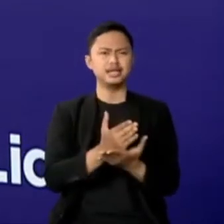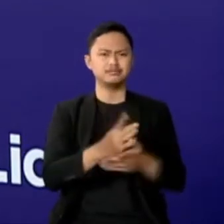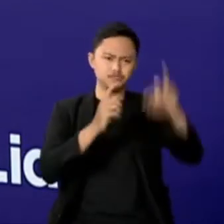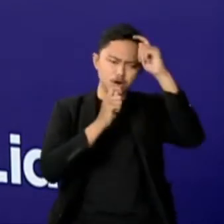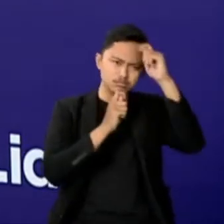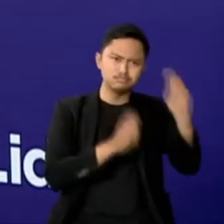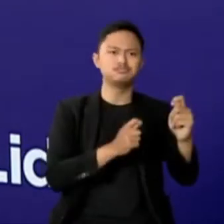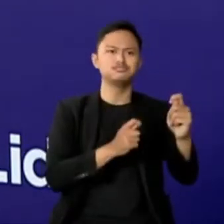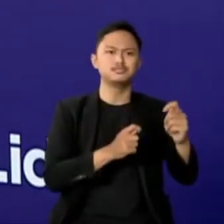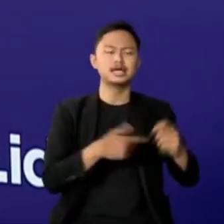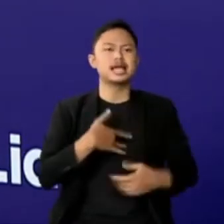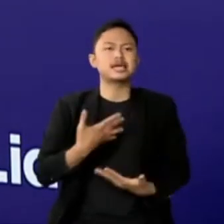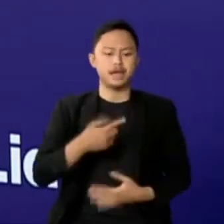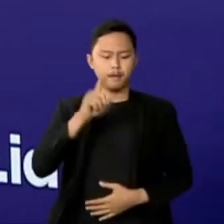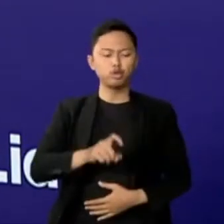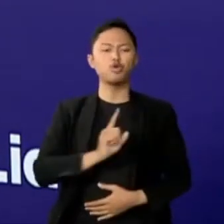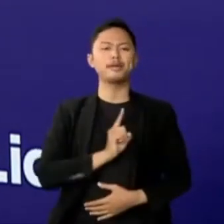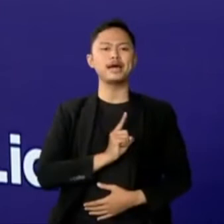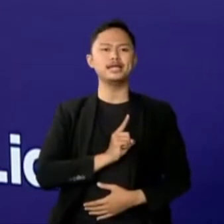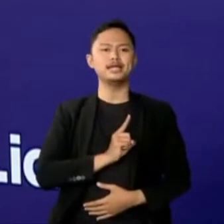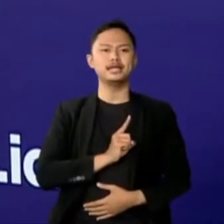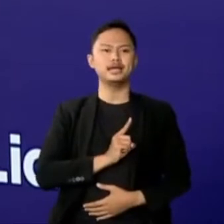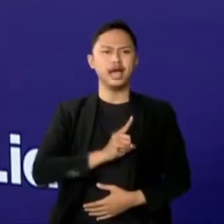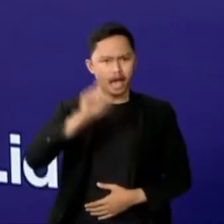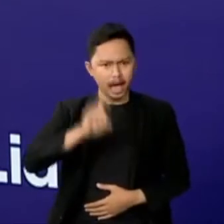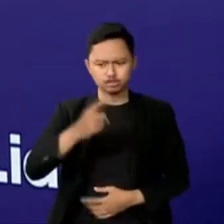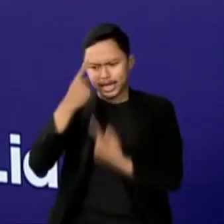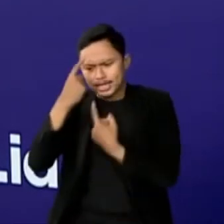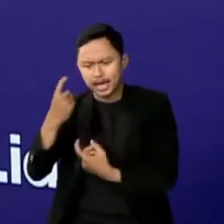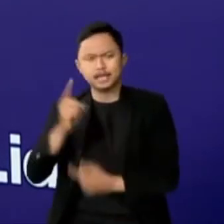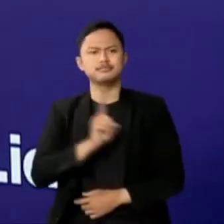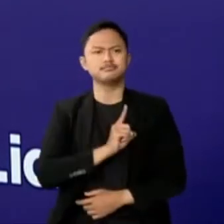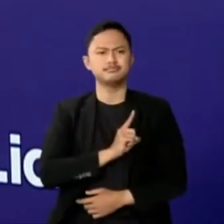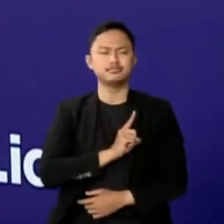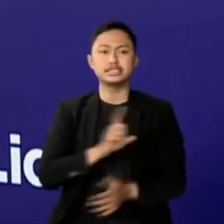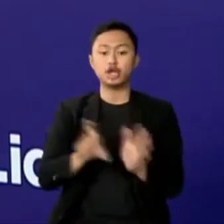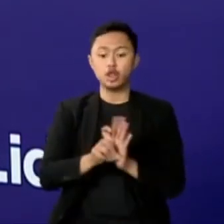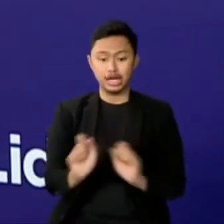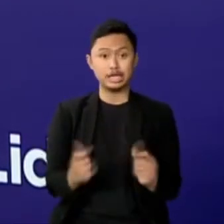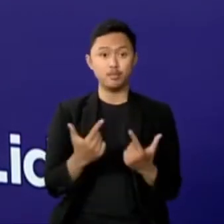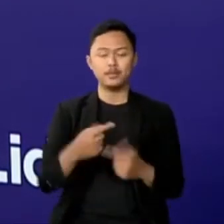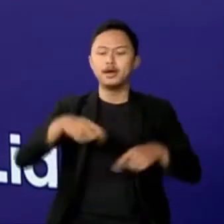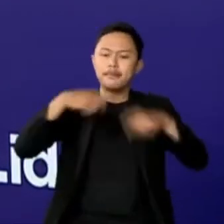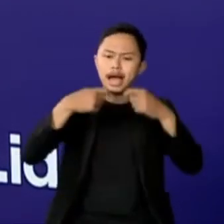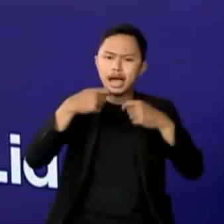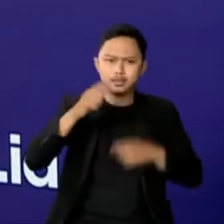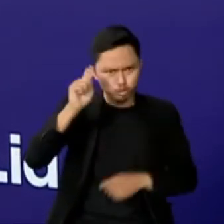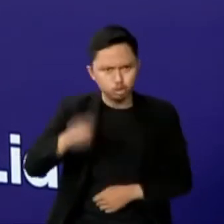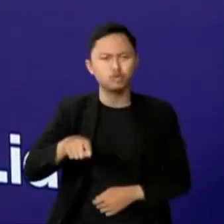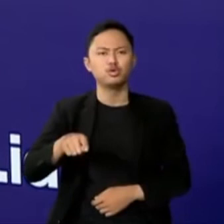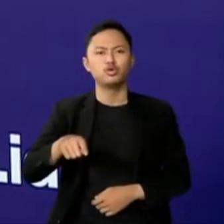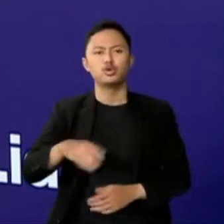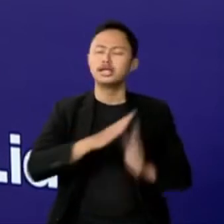kepatuhannya sebagai sebuah kebutuhan naik kebutuhan yang harus di Dayak ini seperti kita hidup ini maafkan kebutuhan